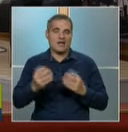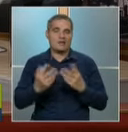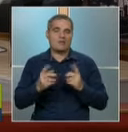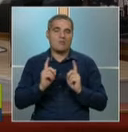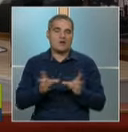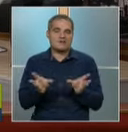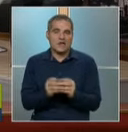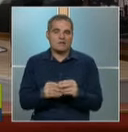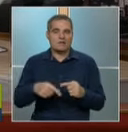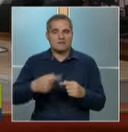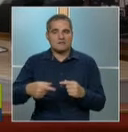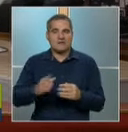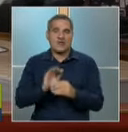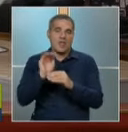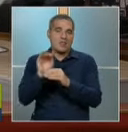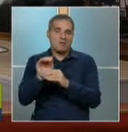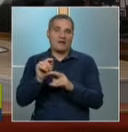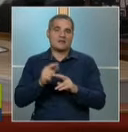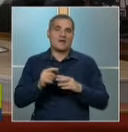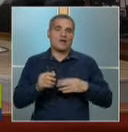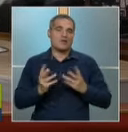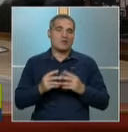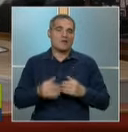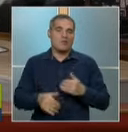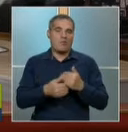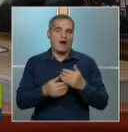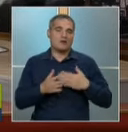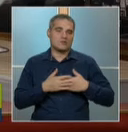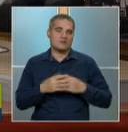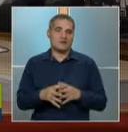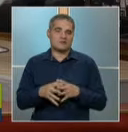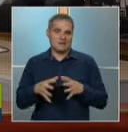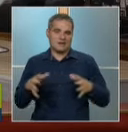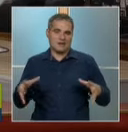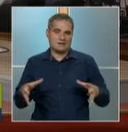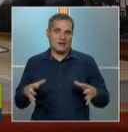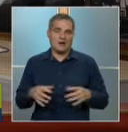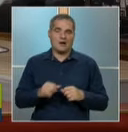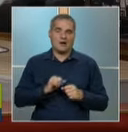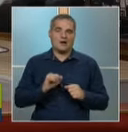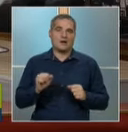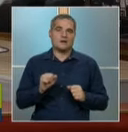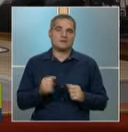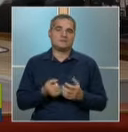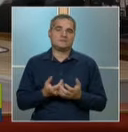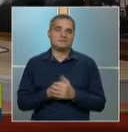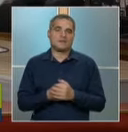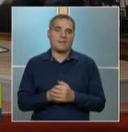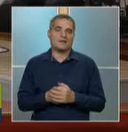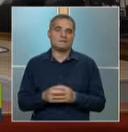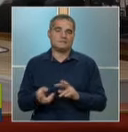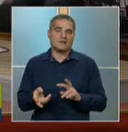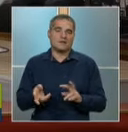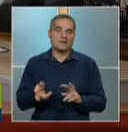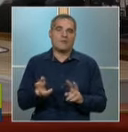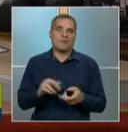се развиват напред и технологиите да помагат на духовността да се разраства по-бързо и да се